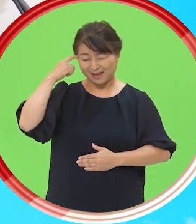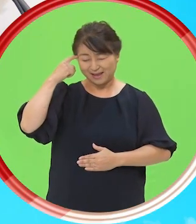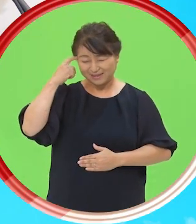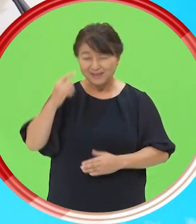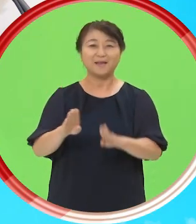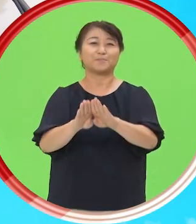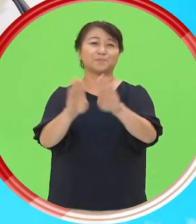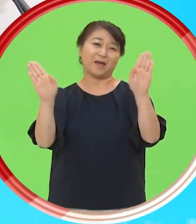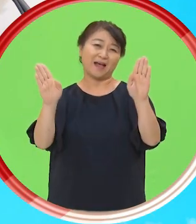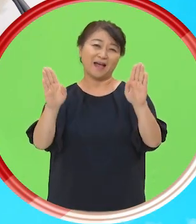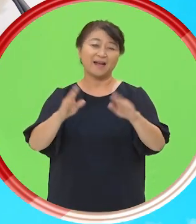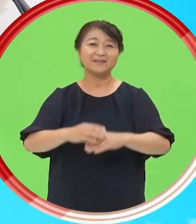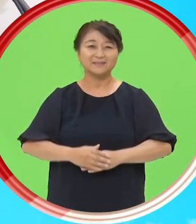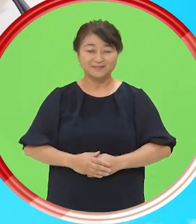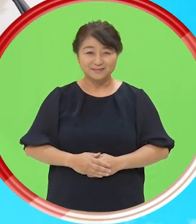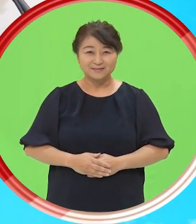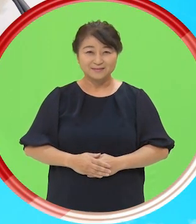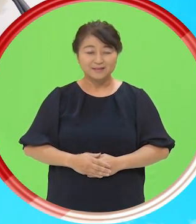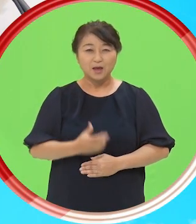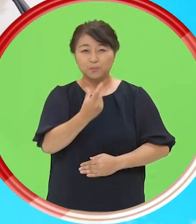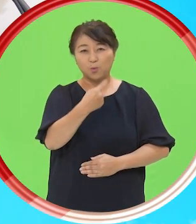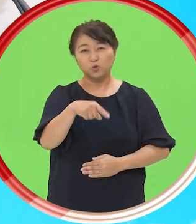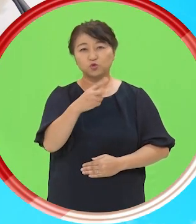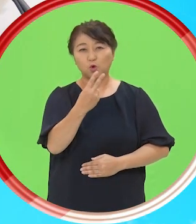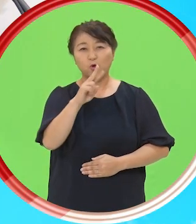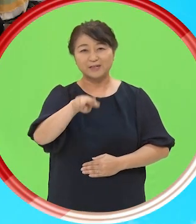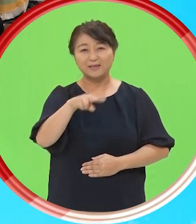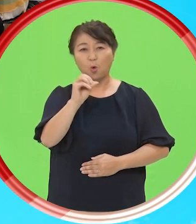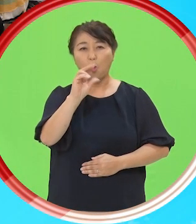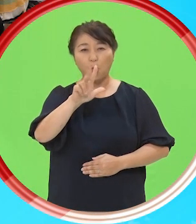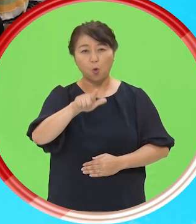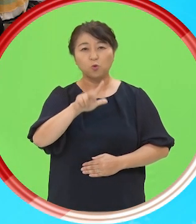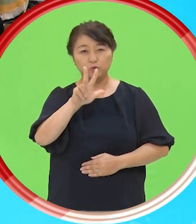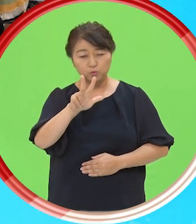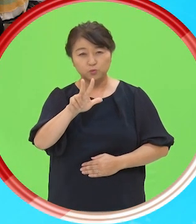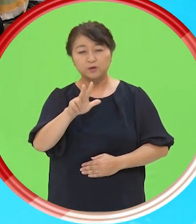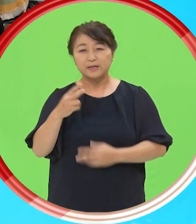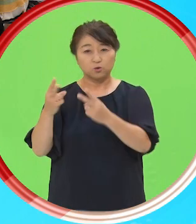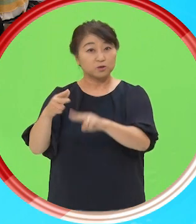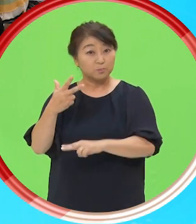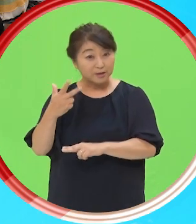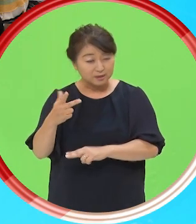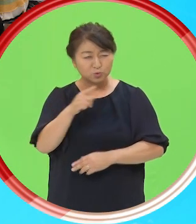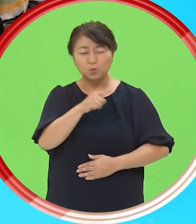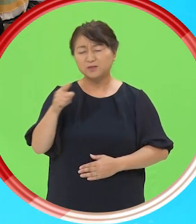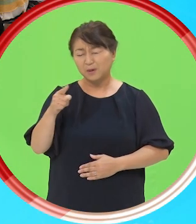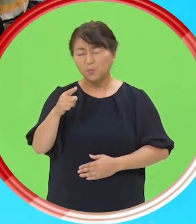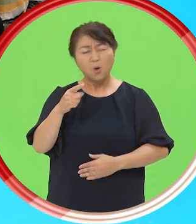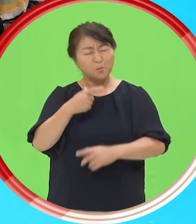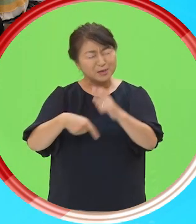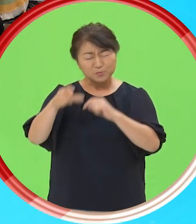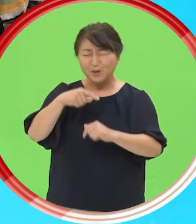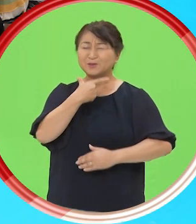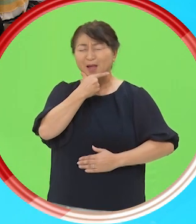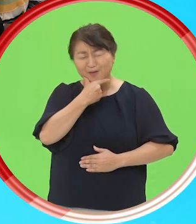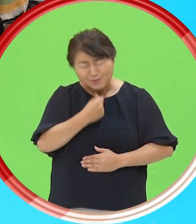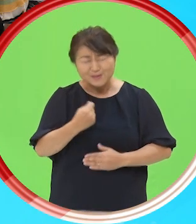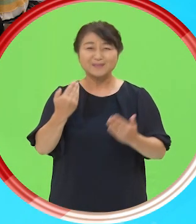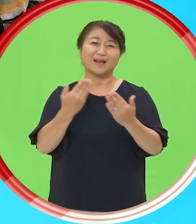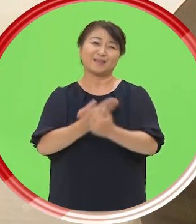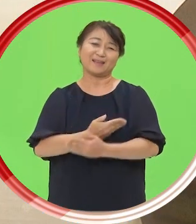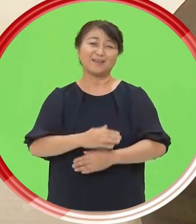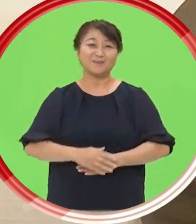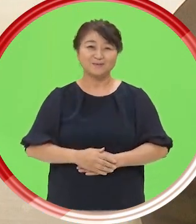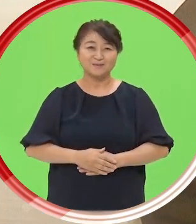としてイベントを開催いたしました。カナダのモントリオール、そして住んでいる広島市自体をますます好きになることができました